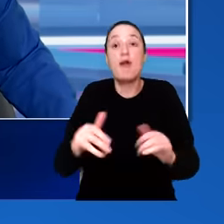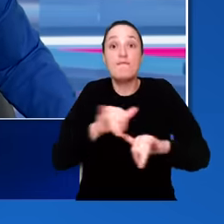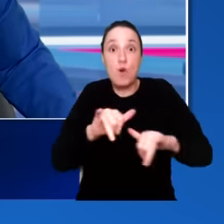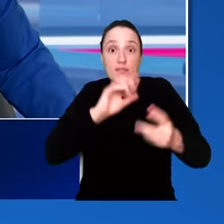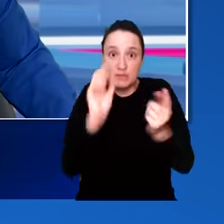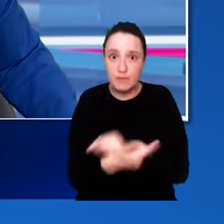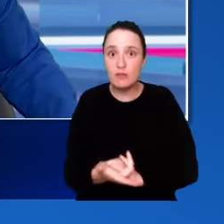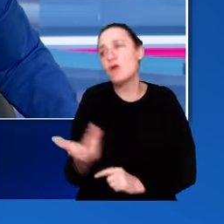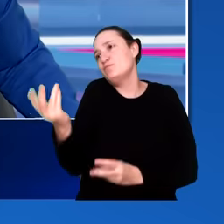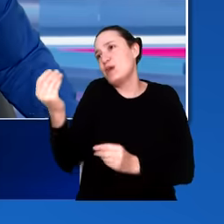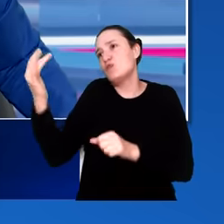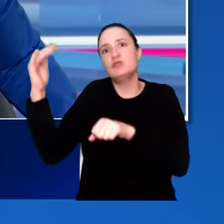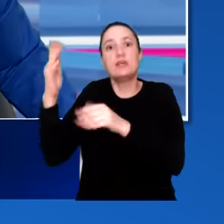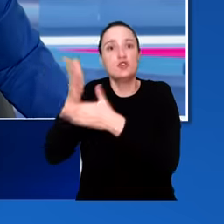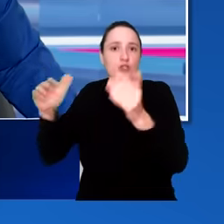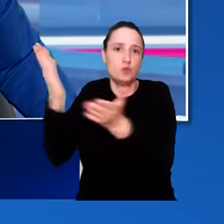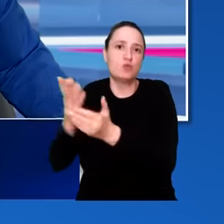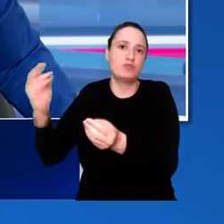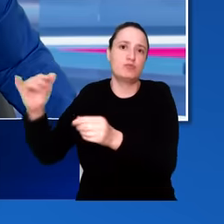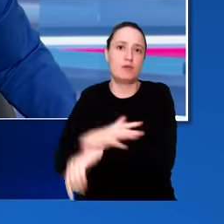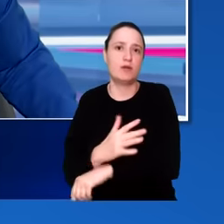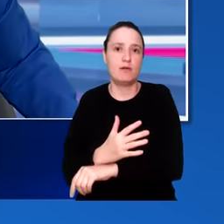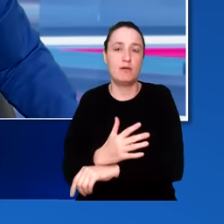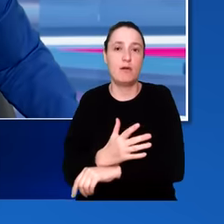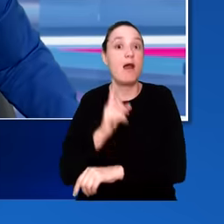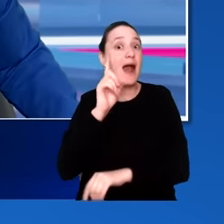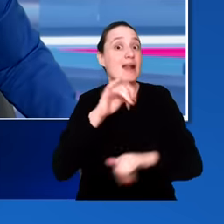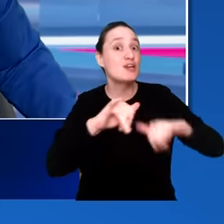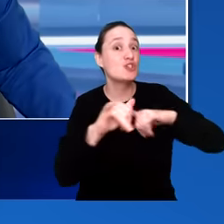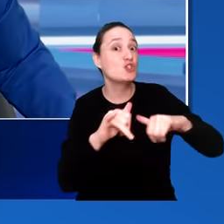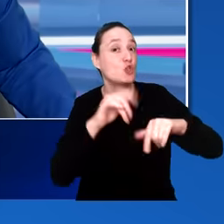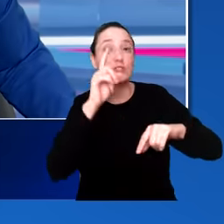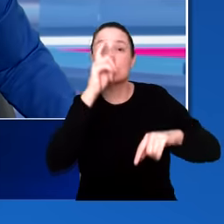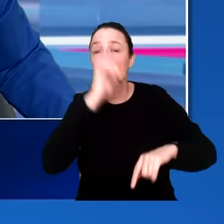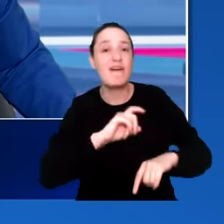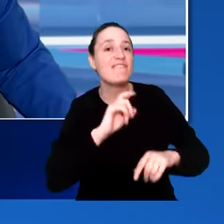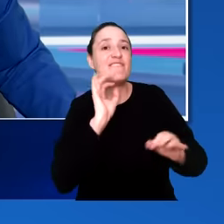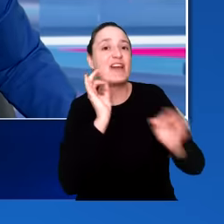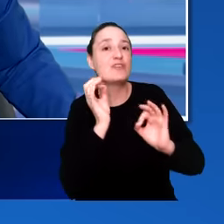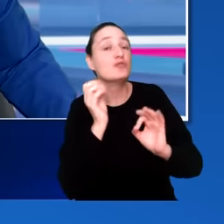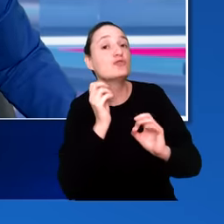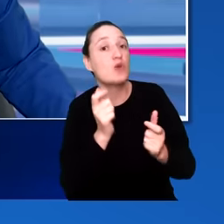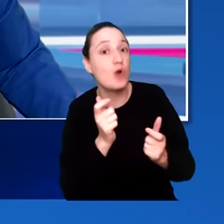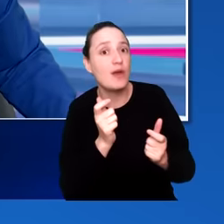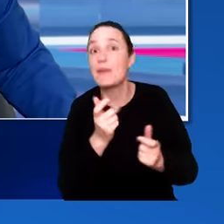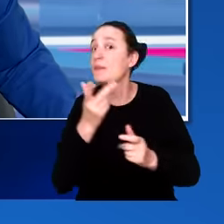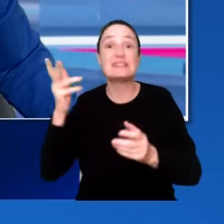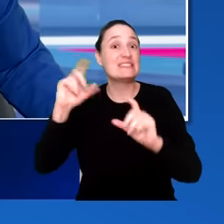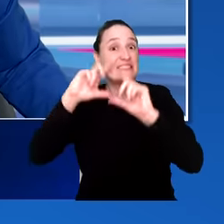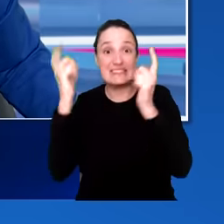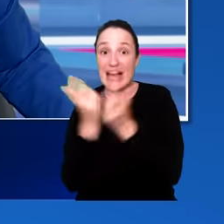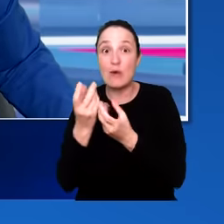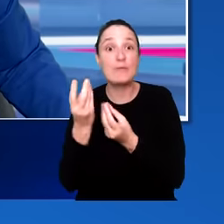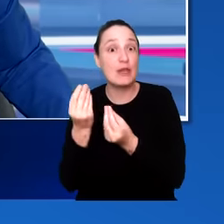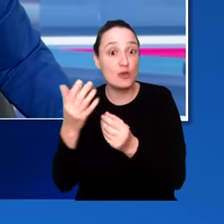środki zostały częściowo wypłacone. Zła wiadomość dla rządzących dzisiaj jest taka, że nie będą wypłacone w całości, dlatego że Unia nie